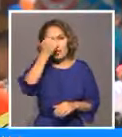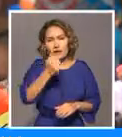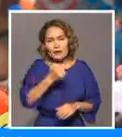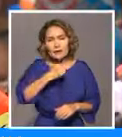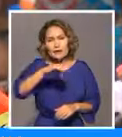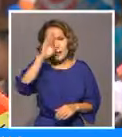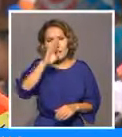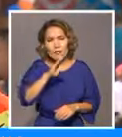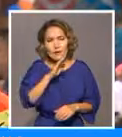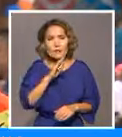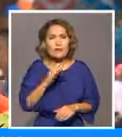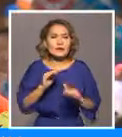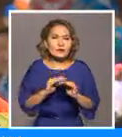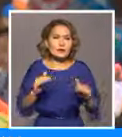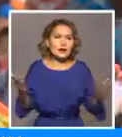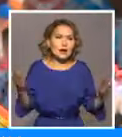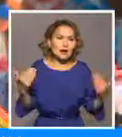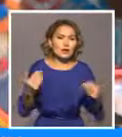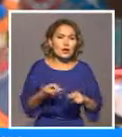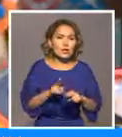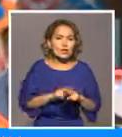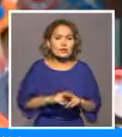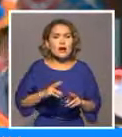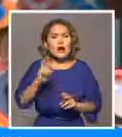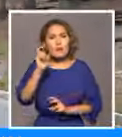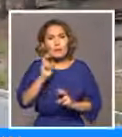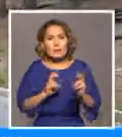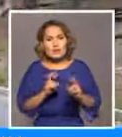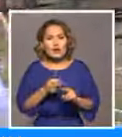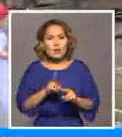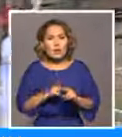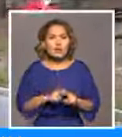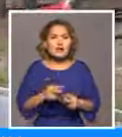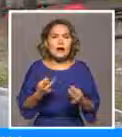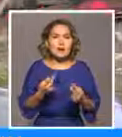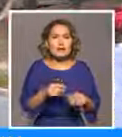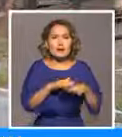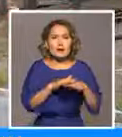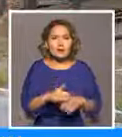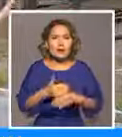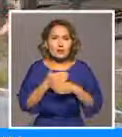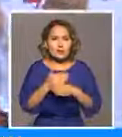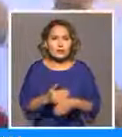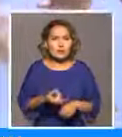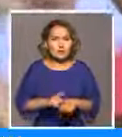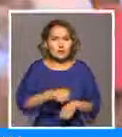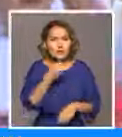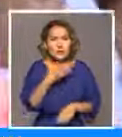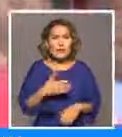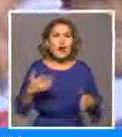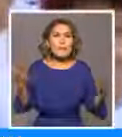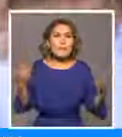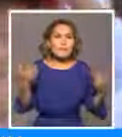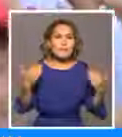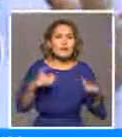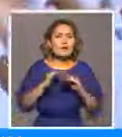болғанмын. Сондықтан компанияның балаларға көңілді сәт сыйлағаны бәрімізді қуантады. Мұнда балалар үшін түрлі іс-шаралар ұйымдастырылды. Демалушылар